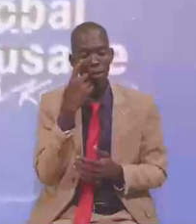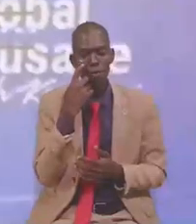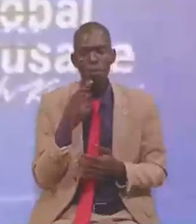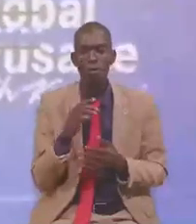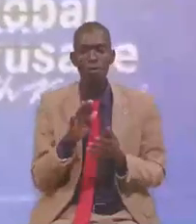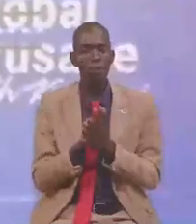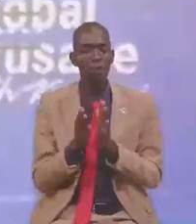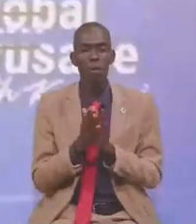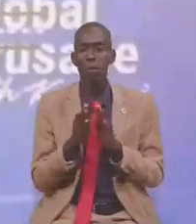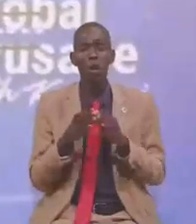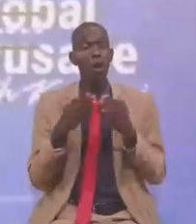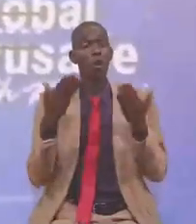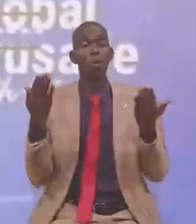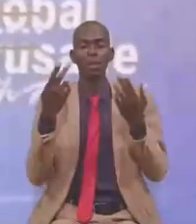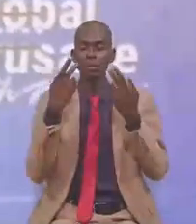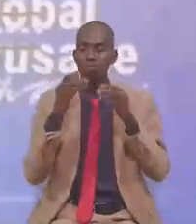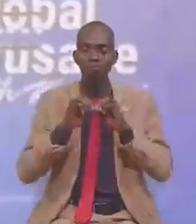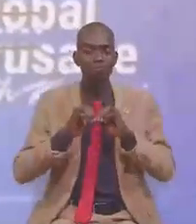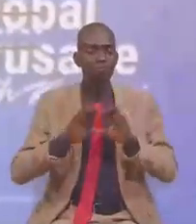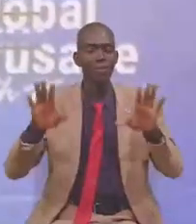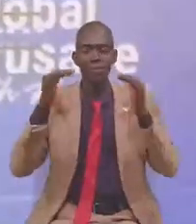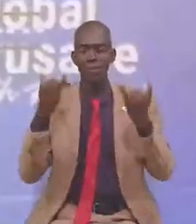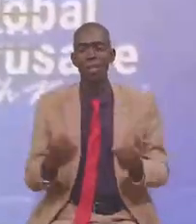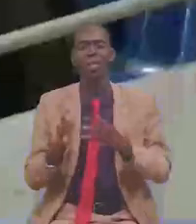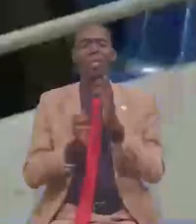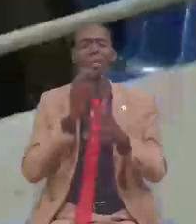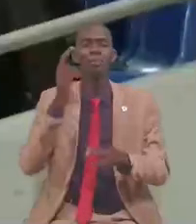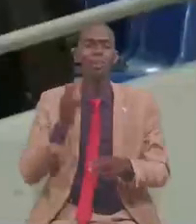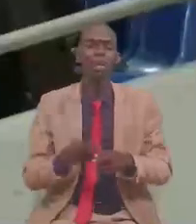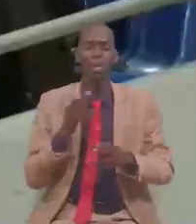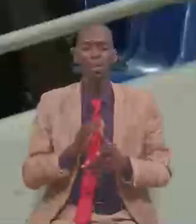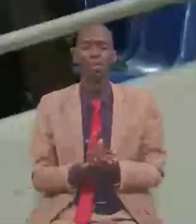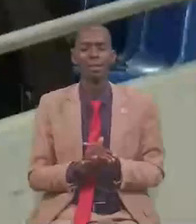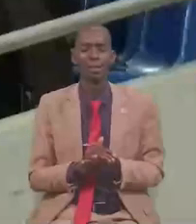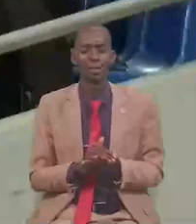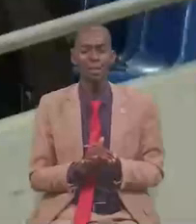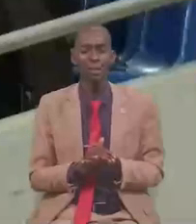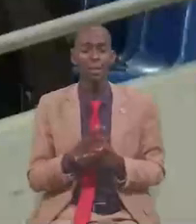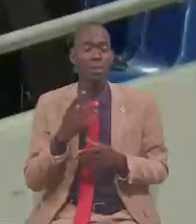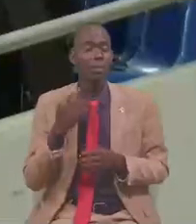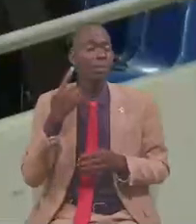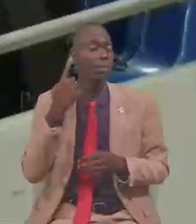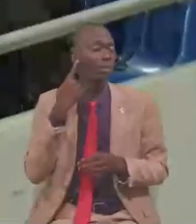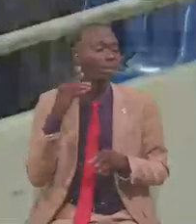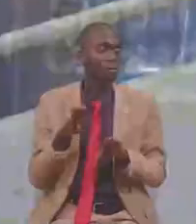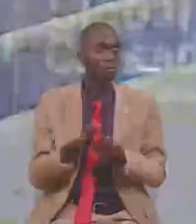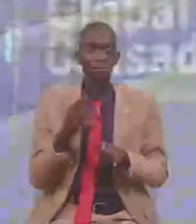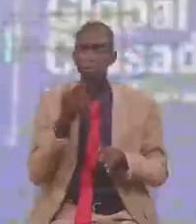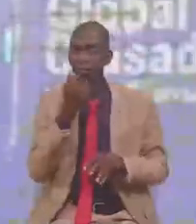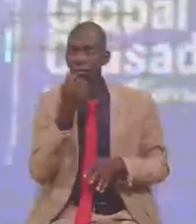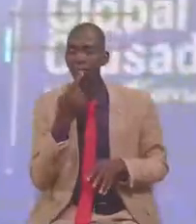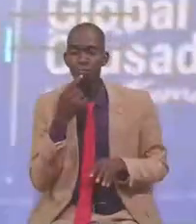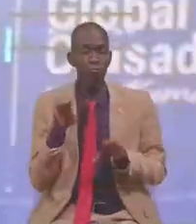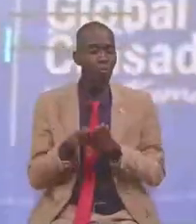s'ouvrent grandement et voient clair au nom de Jésus-Christ. Que les sourds et les